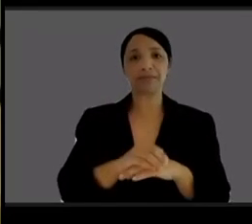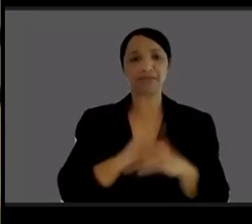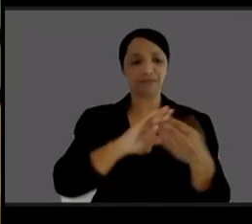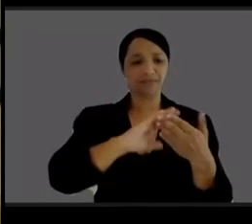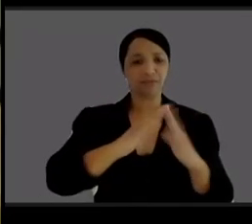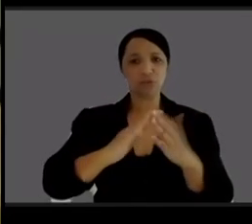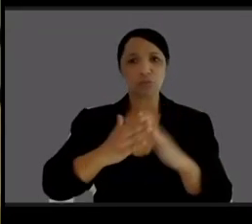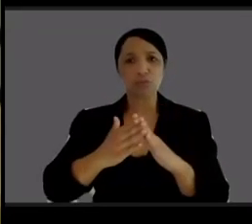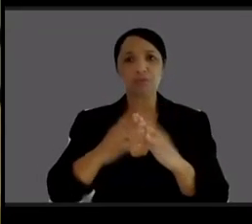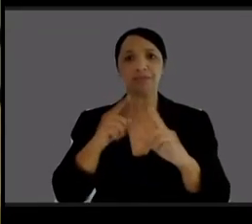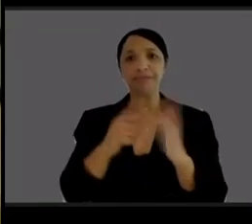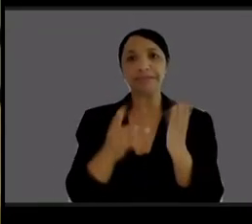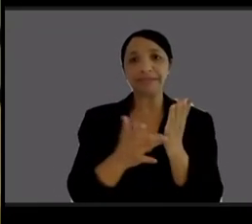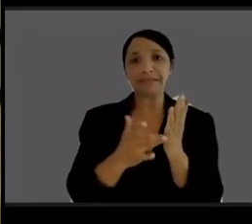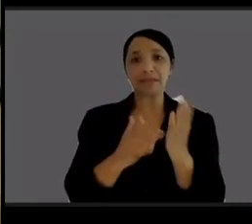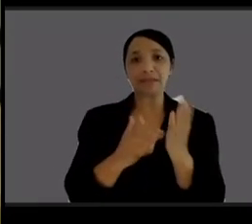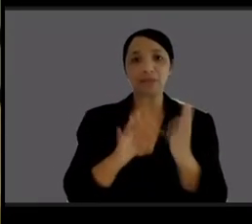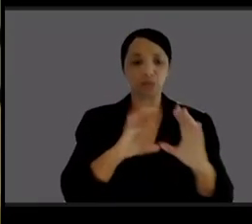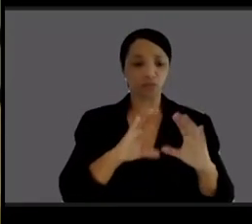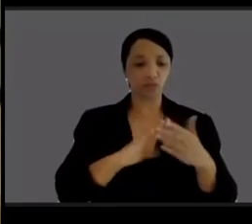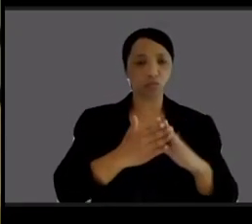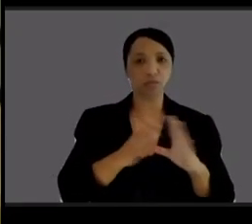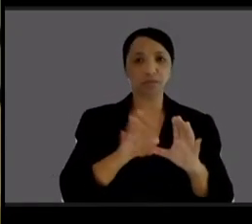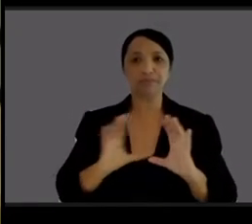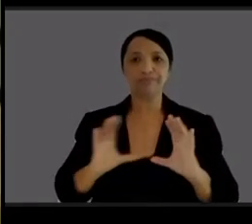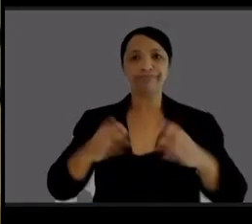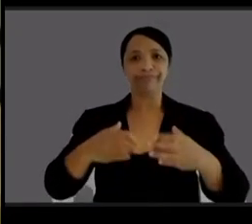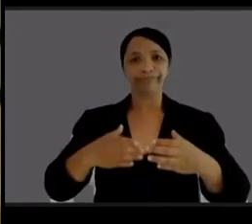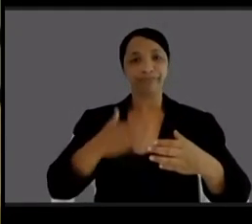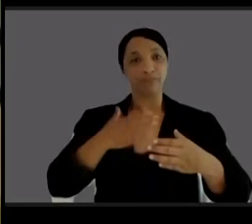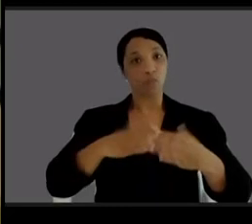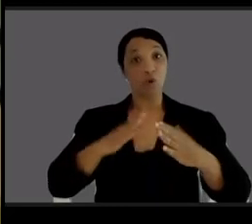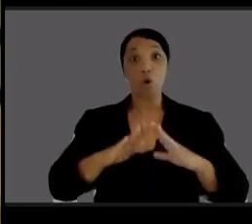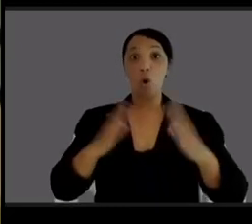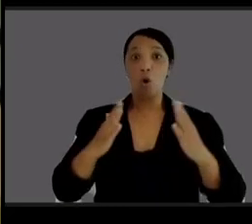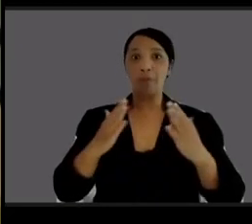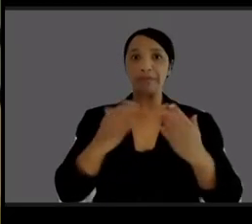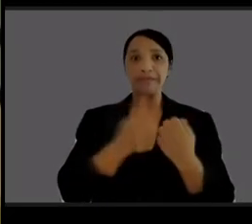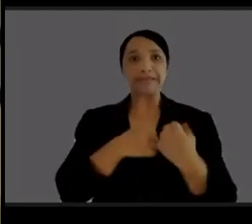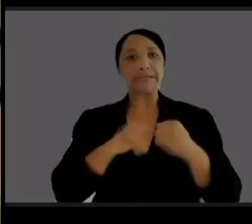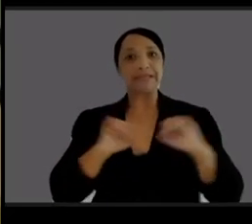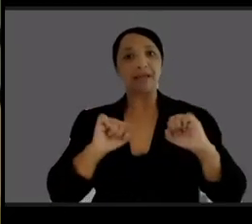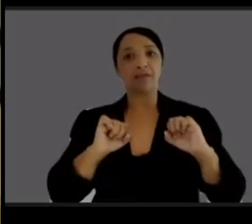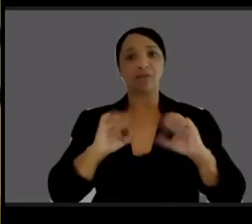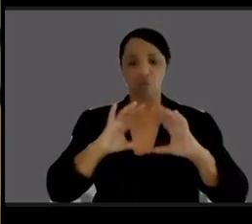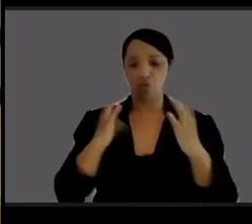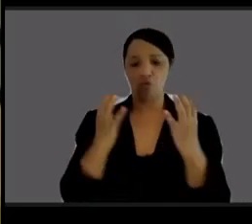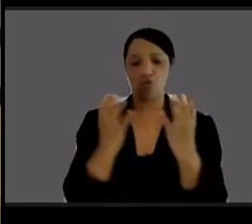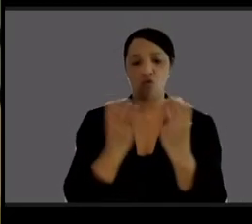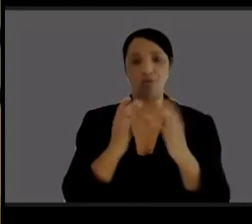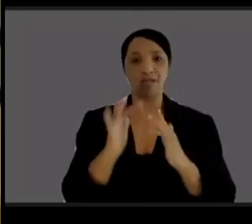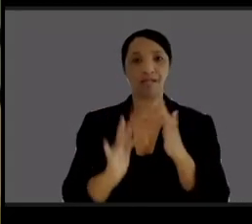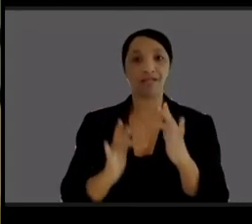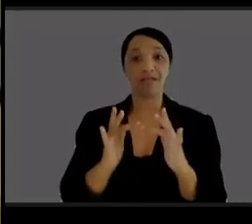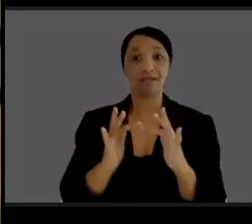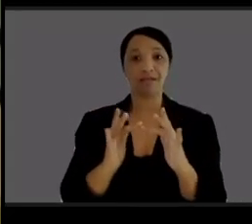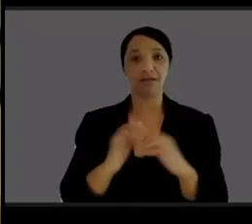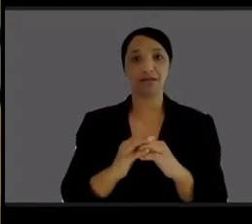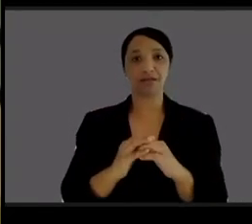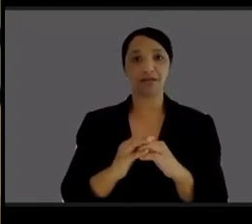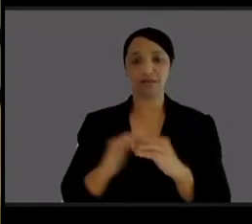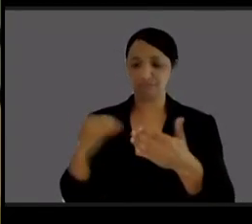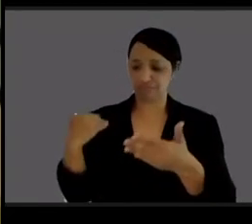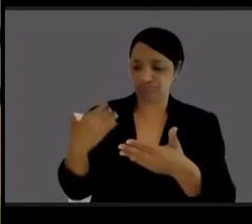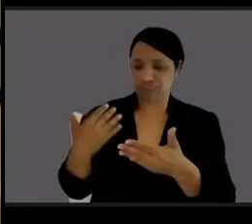et la société civile et la communauté technique pour la tâche essentielle qui consiste à faire progresser un